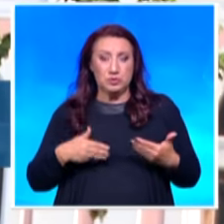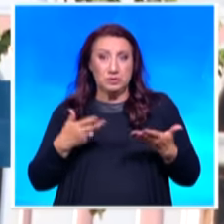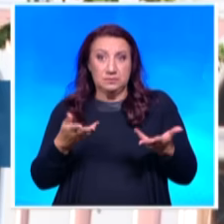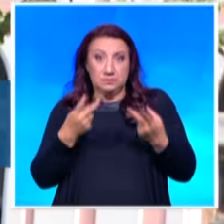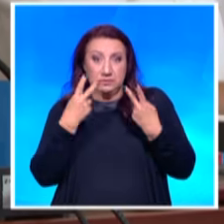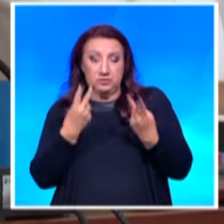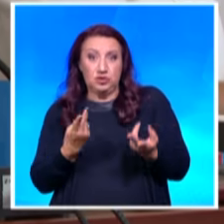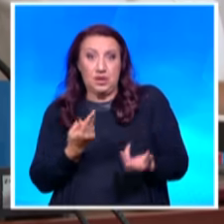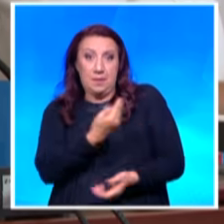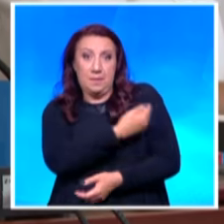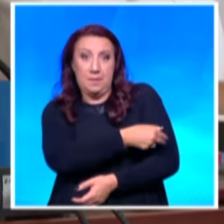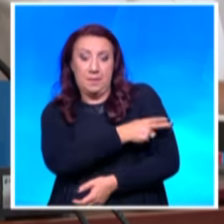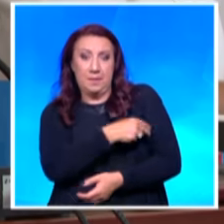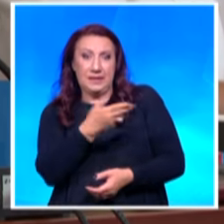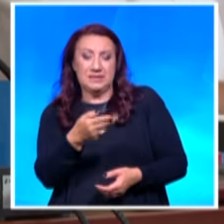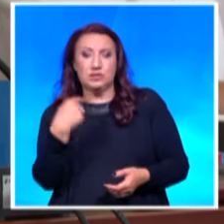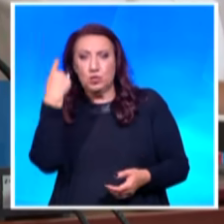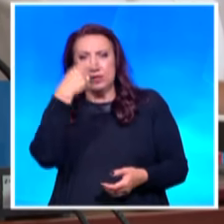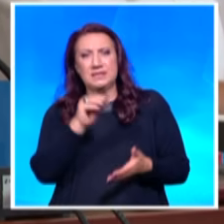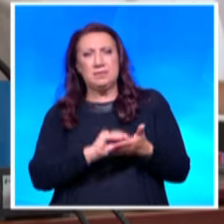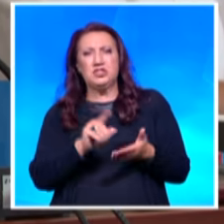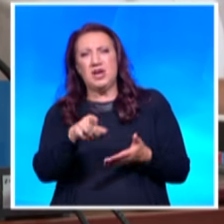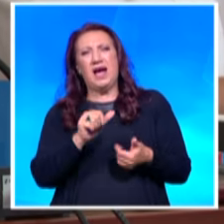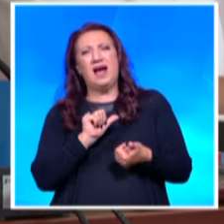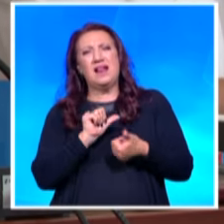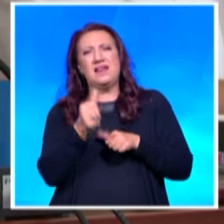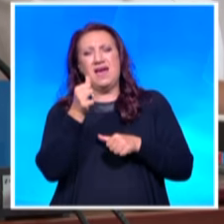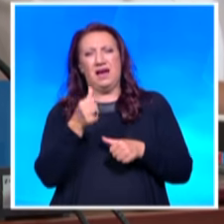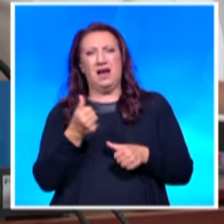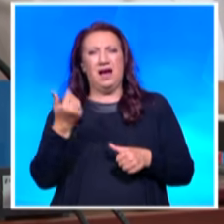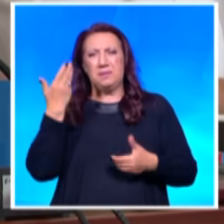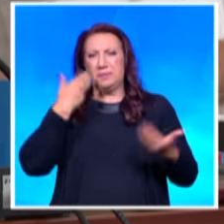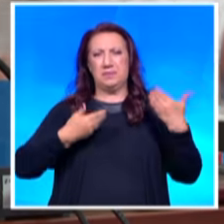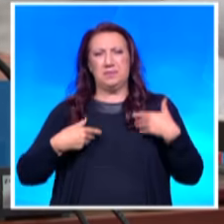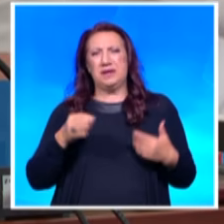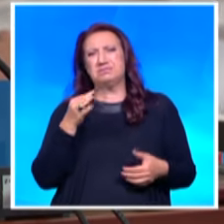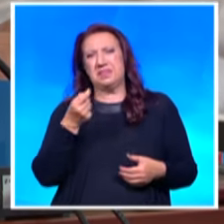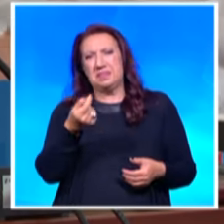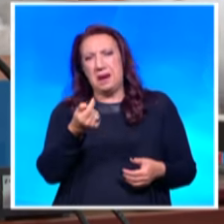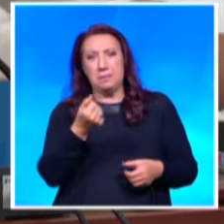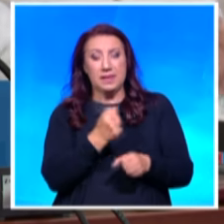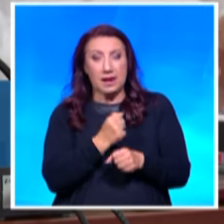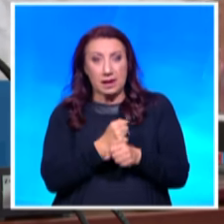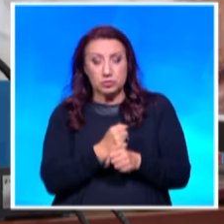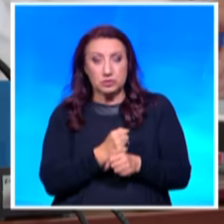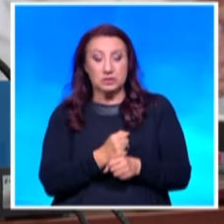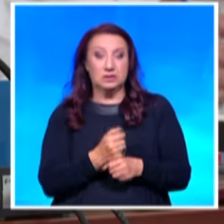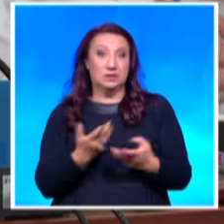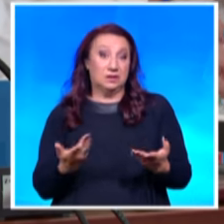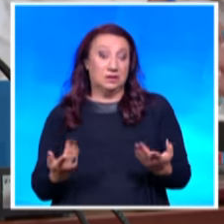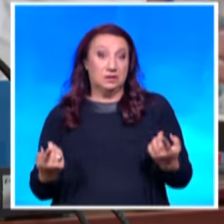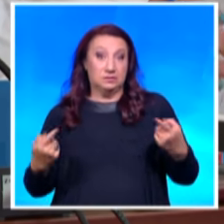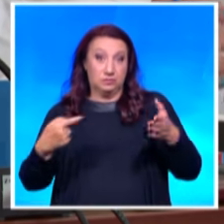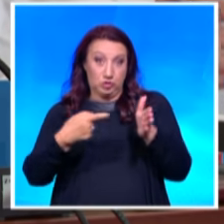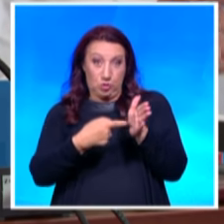признаци вещо лице е приел за лека телесна повреда, то като контрапункт на това ще посоча, че лека телесна